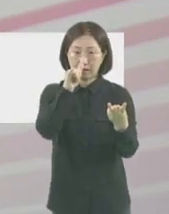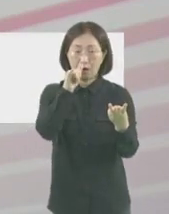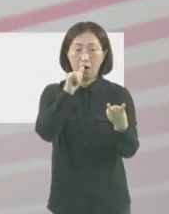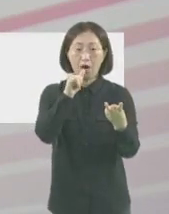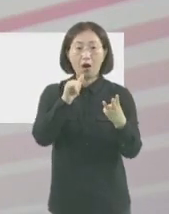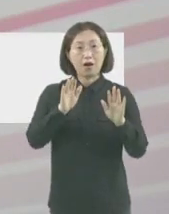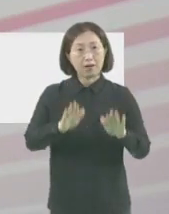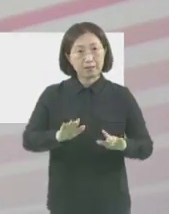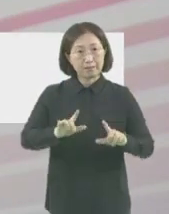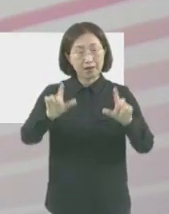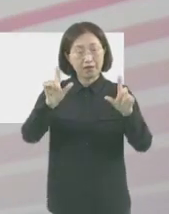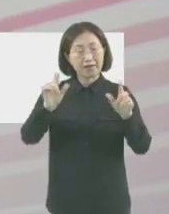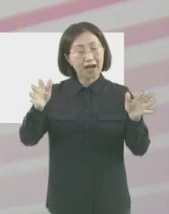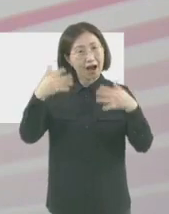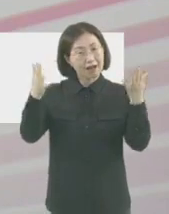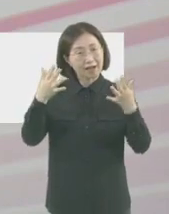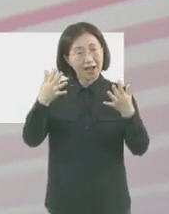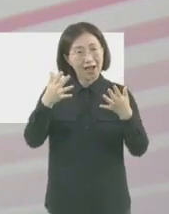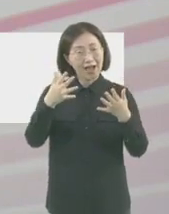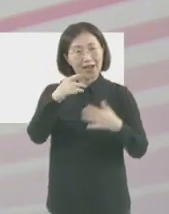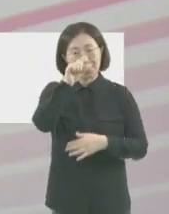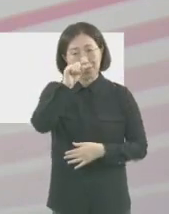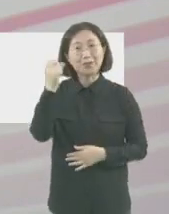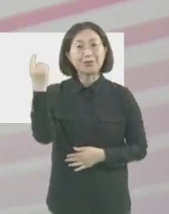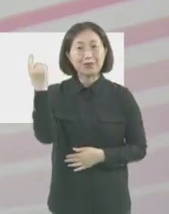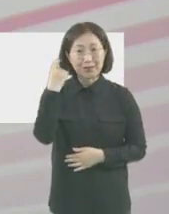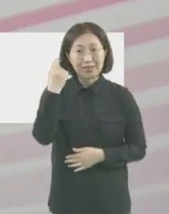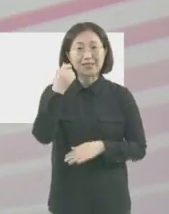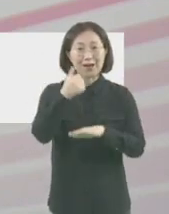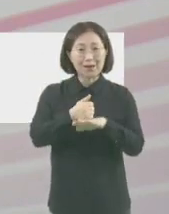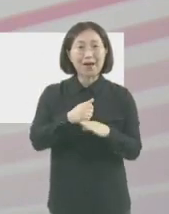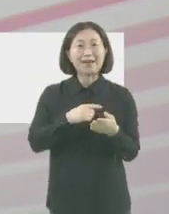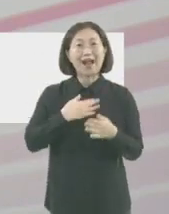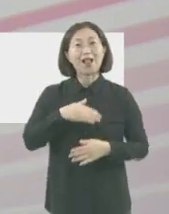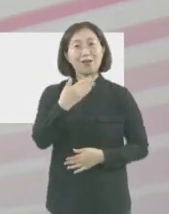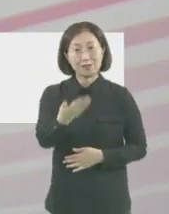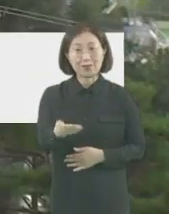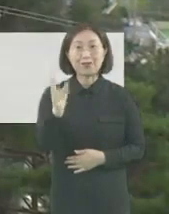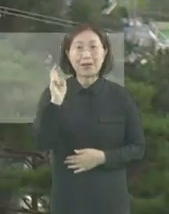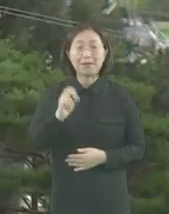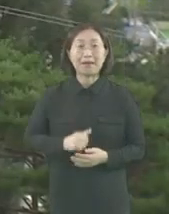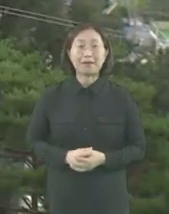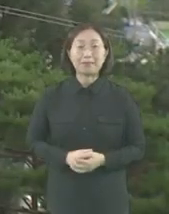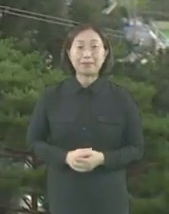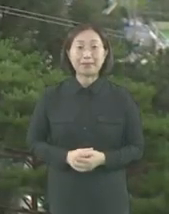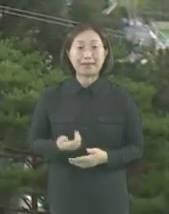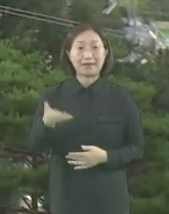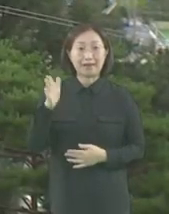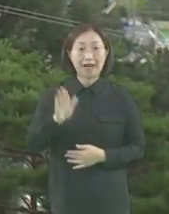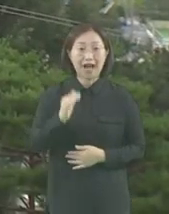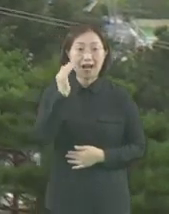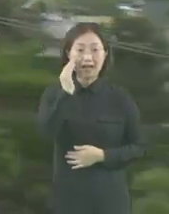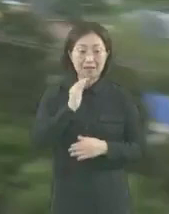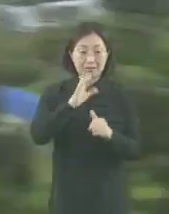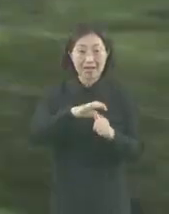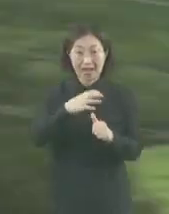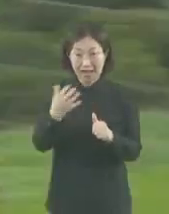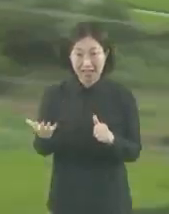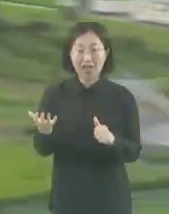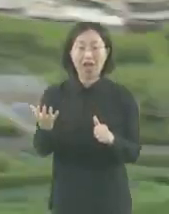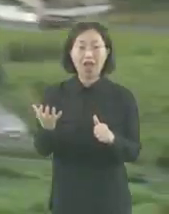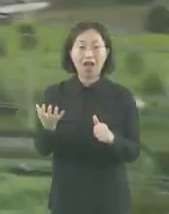금년 가을에 아마 좋은 소식을 알려드릴 수도 있겠다 이런 생각을 하고 있고요. 다만 그린벨트 해제 문제로